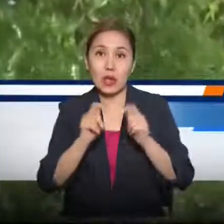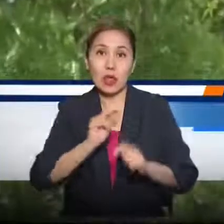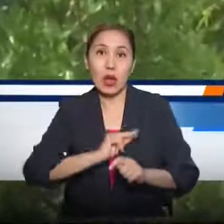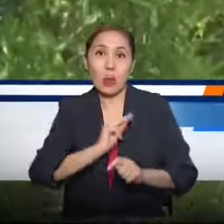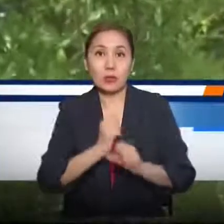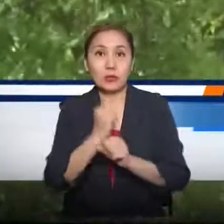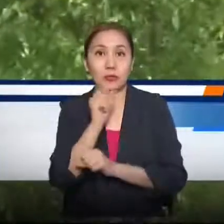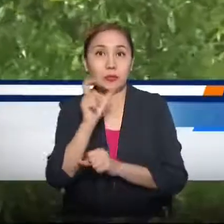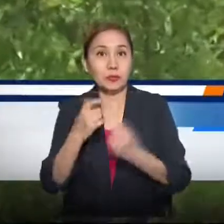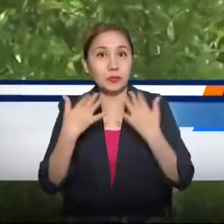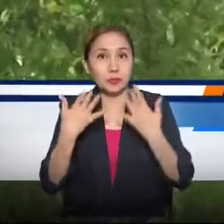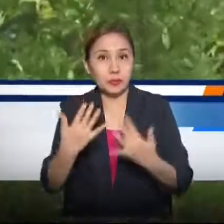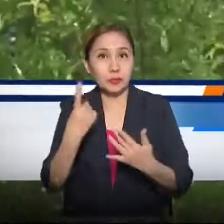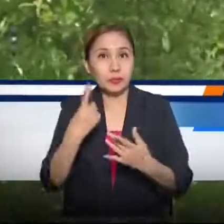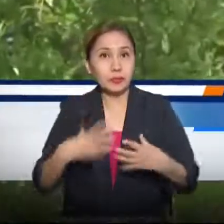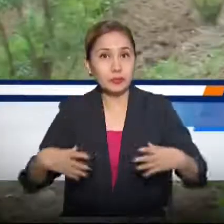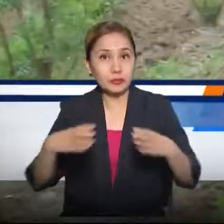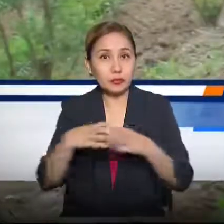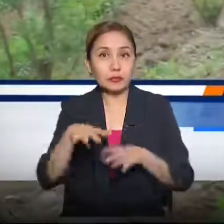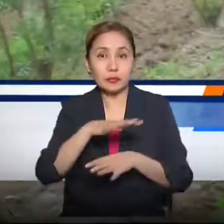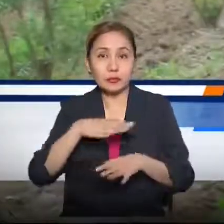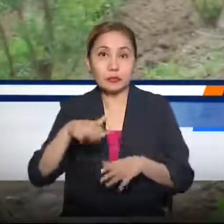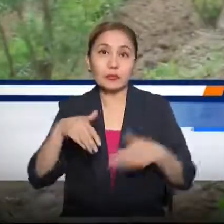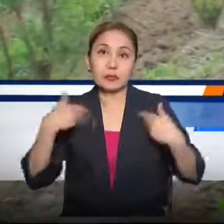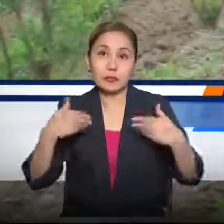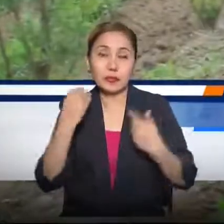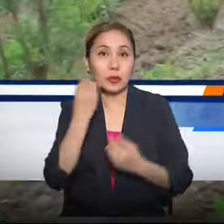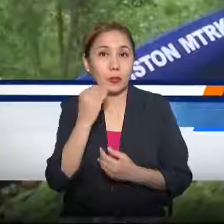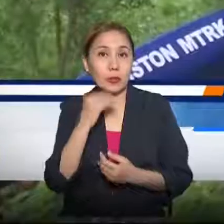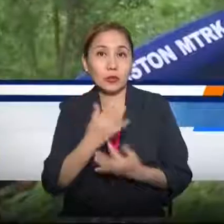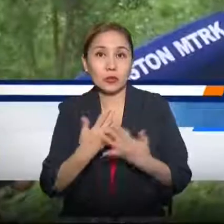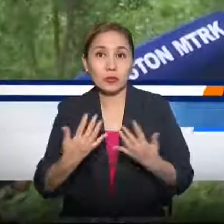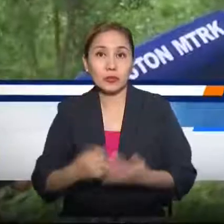мест и обеспечение односельчан качественной и полезной продукцией.